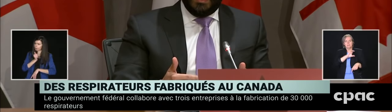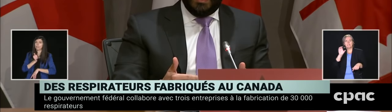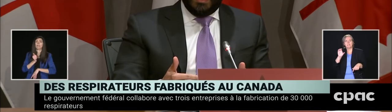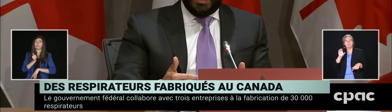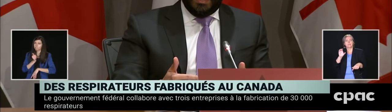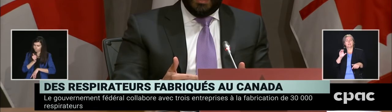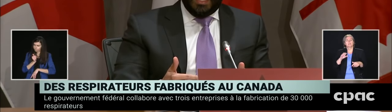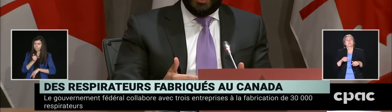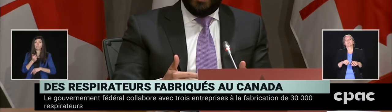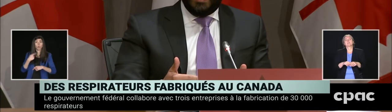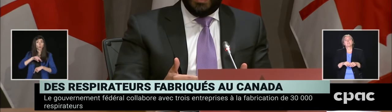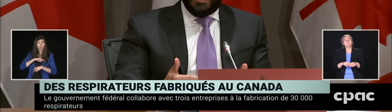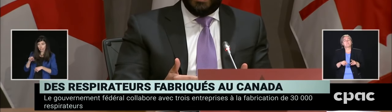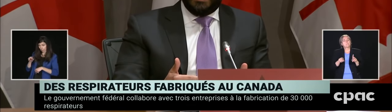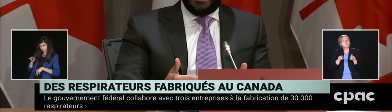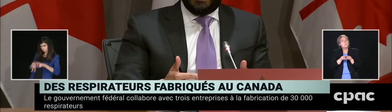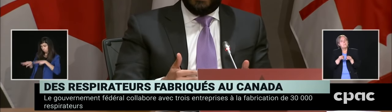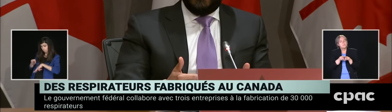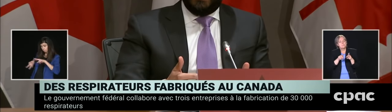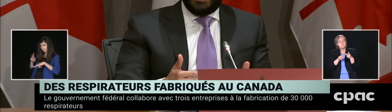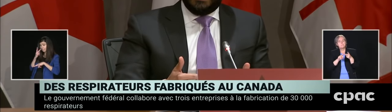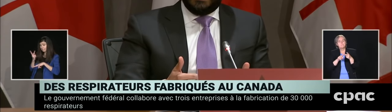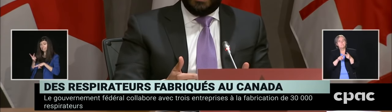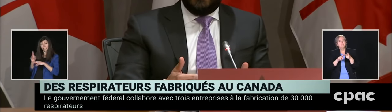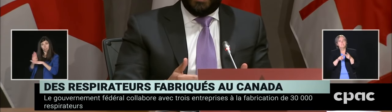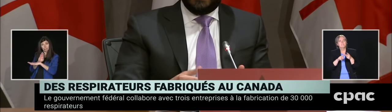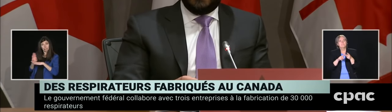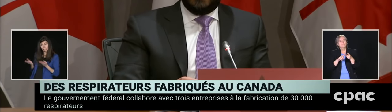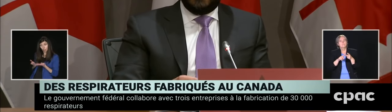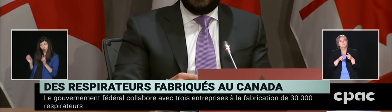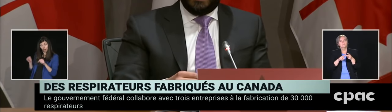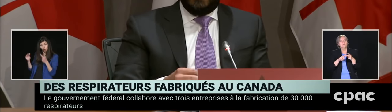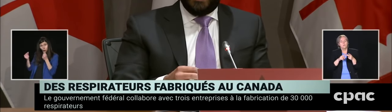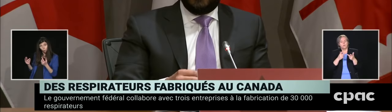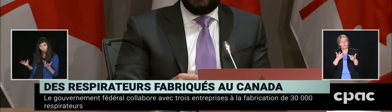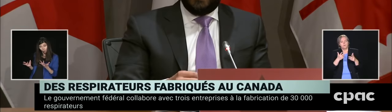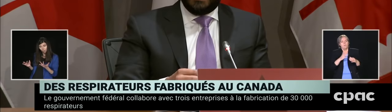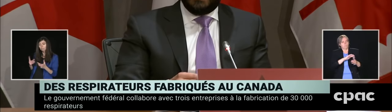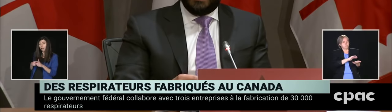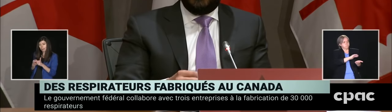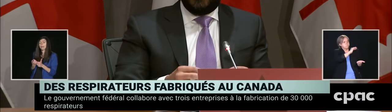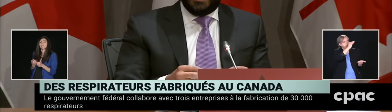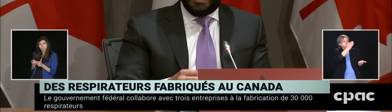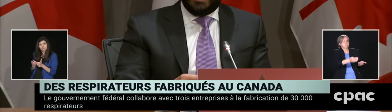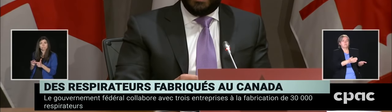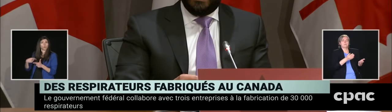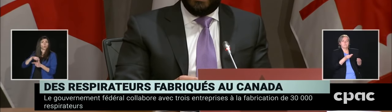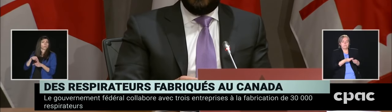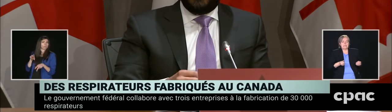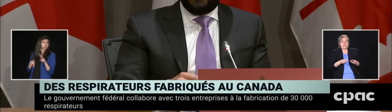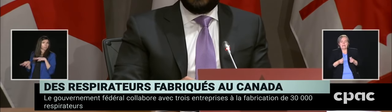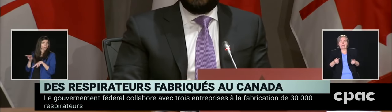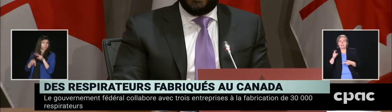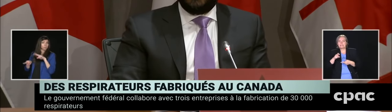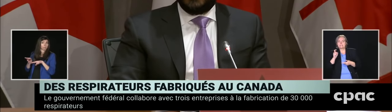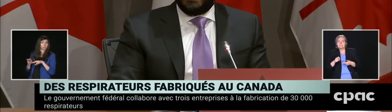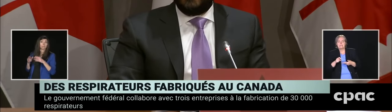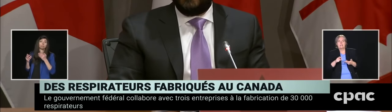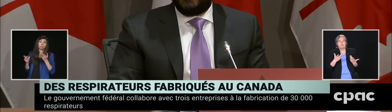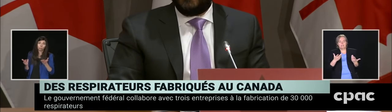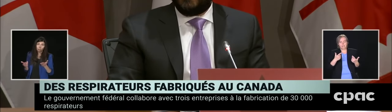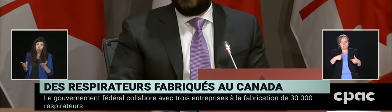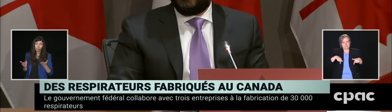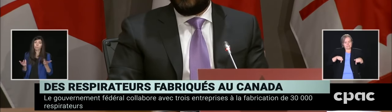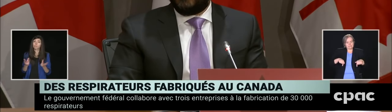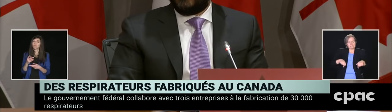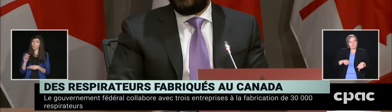pour accumuler l'équipement nécessaire parce que ce n'est pas seulement nécessaire pour les Canadiens, pour les autres pays aussi.